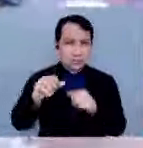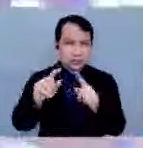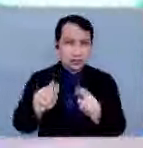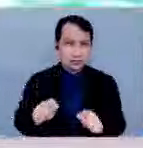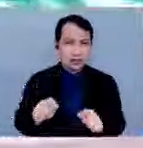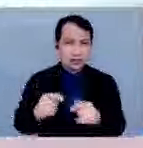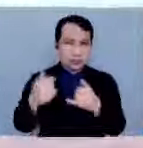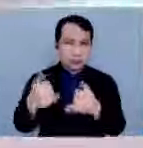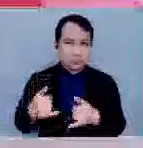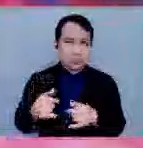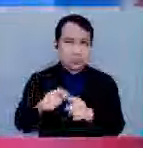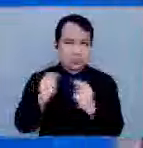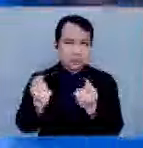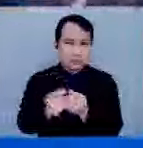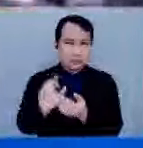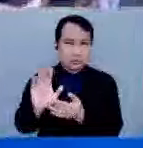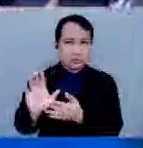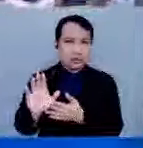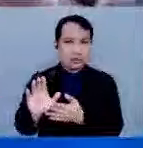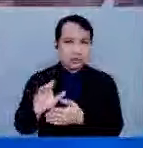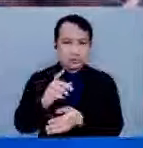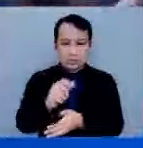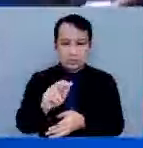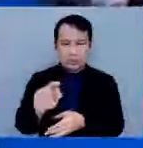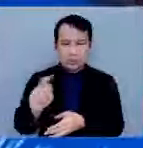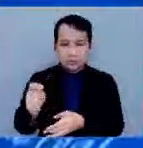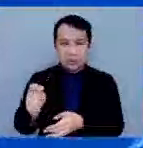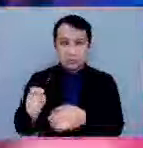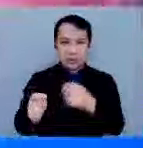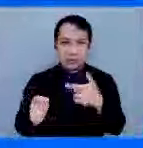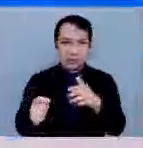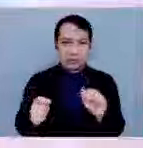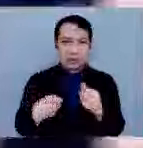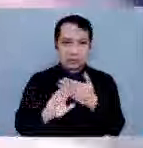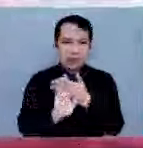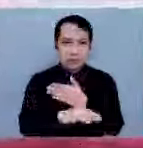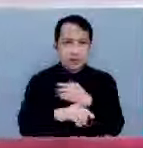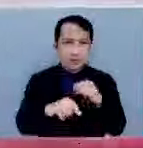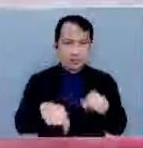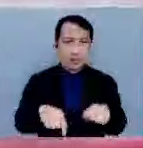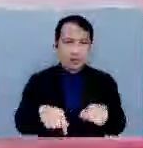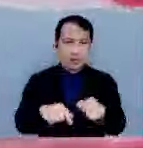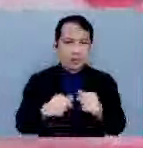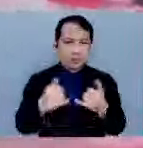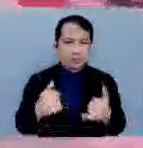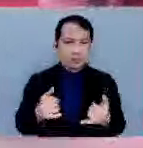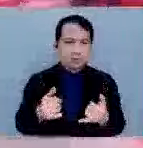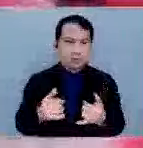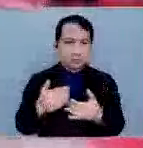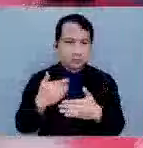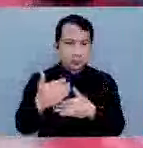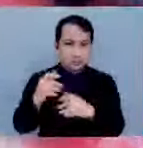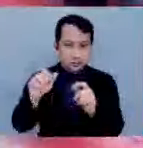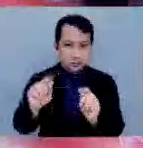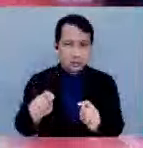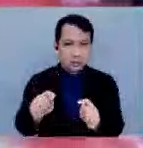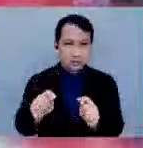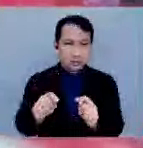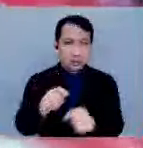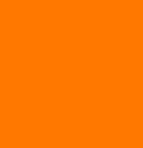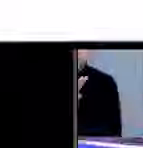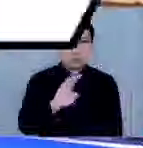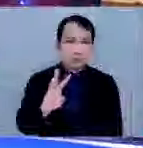ng koponan niya ang TNT Tropang Giga. Babalik naman daw agad si Holt sa laro nila sa parating na Sabado kontra Blackwater